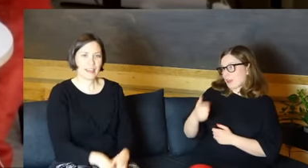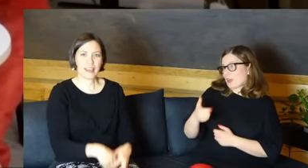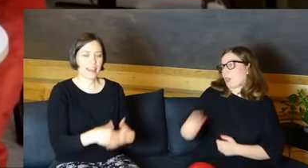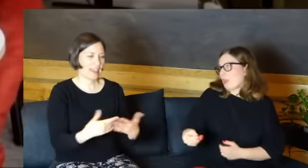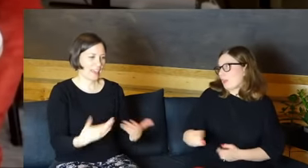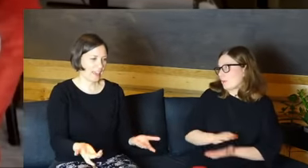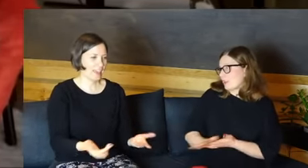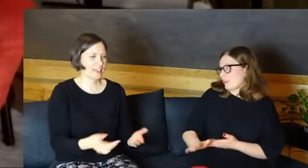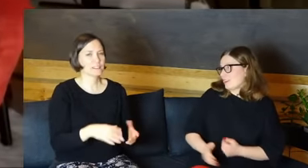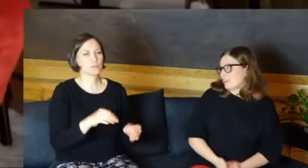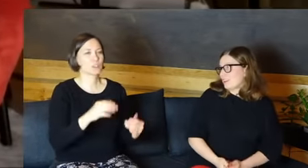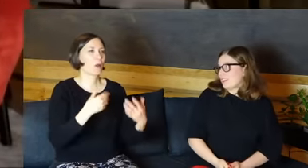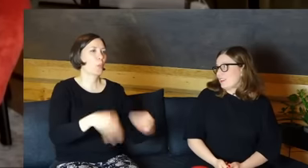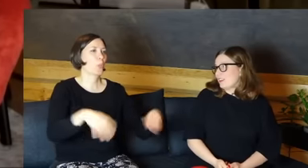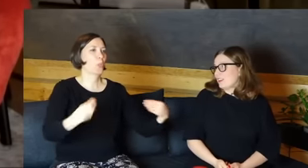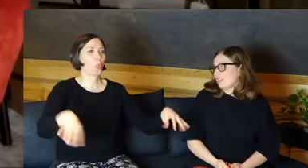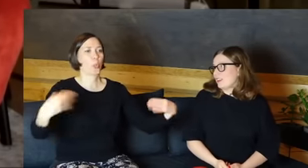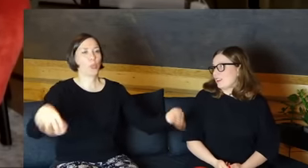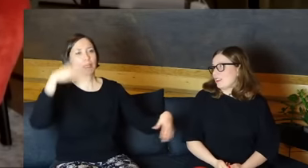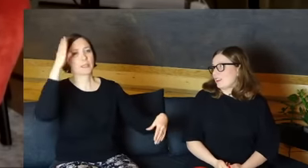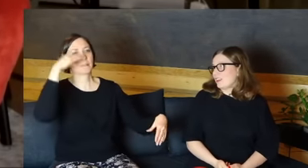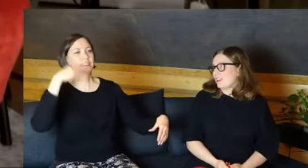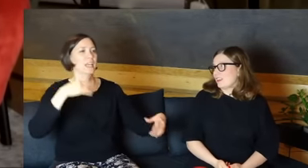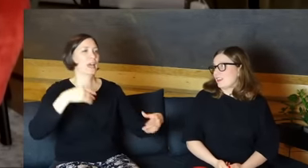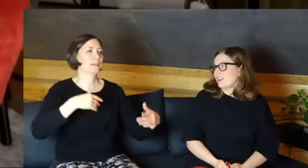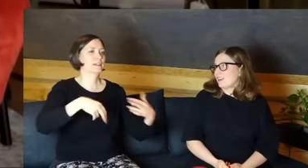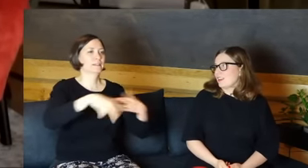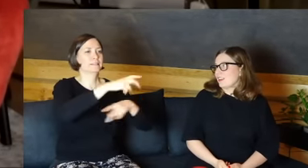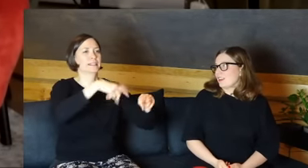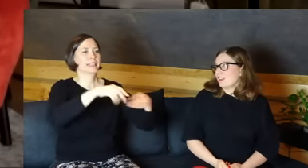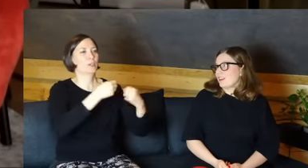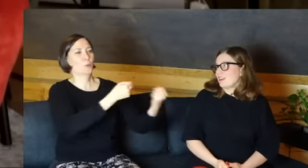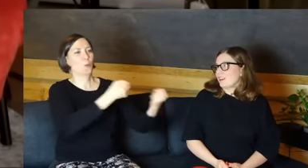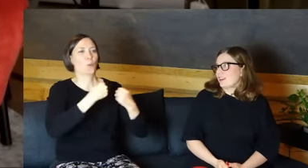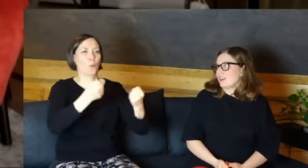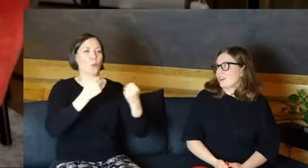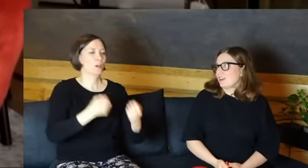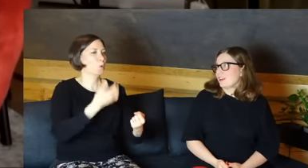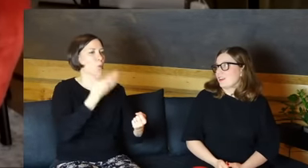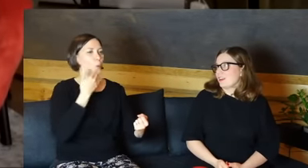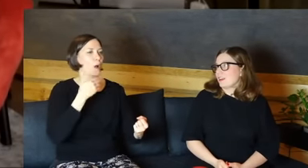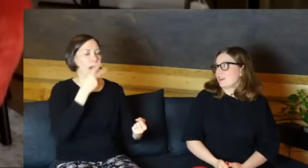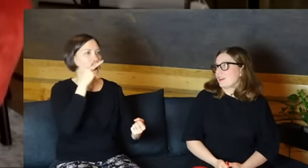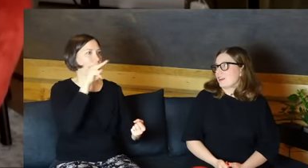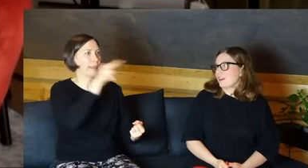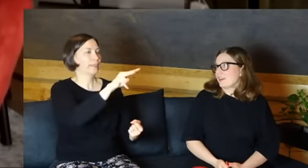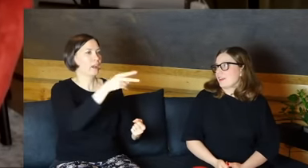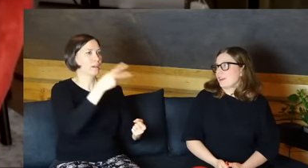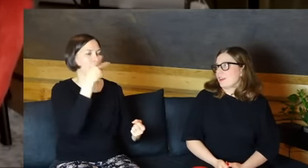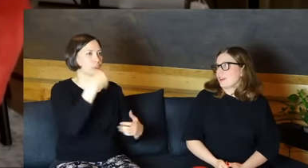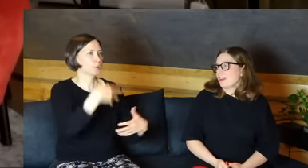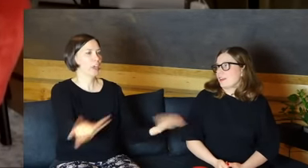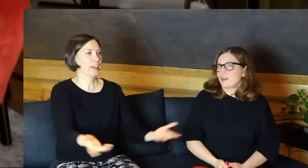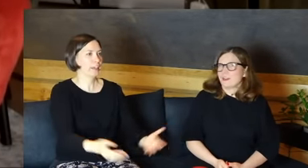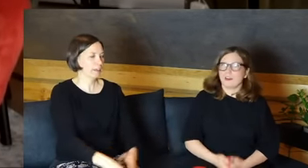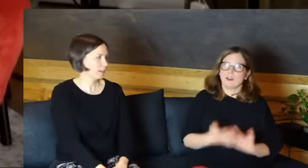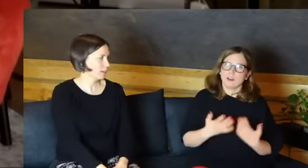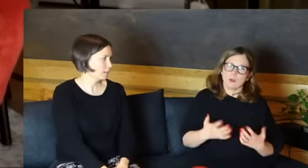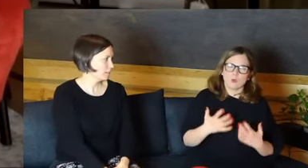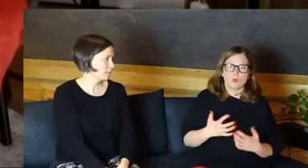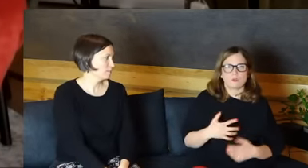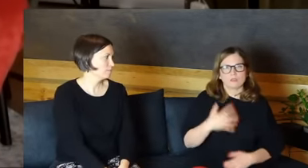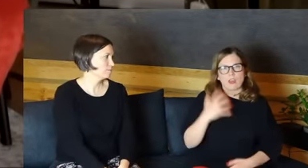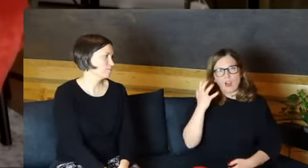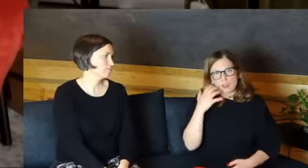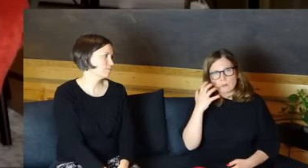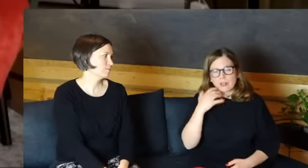niitä liikkuu tuolla tien päällä aina välillä, jotka ei kato etteensä. Joo, se kyllä oli murheellinen tappaus